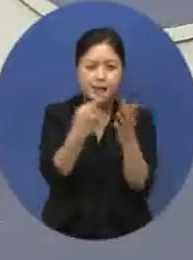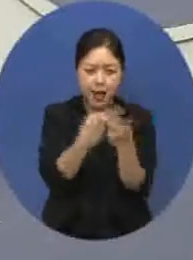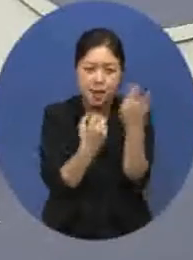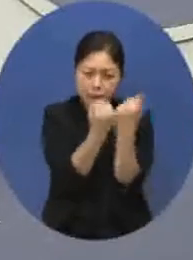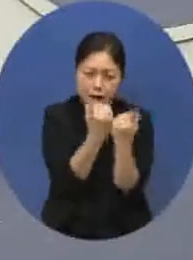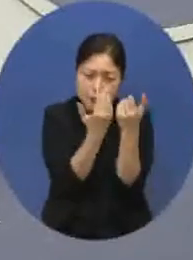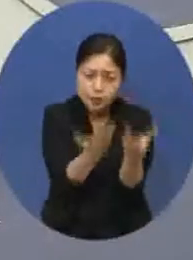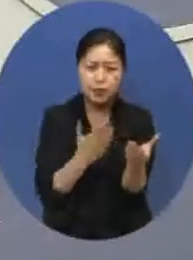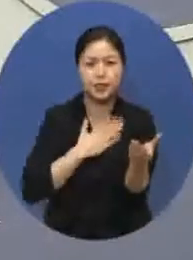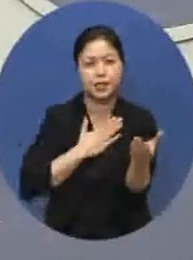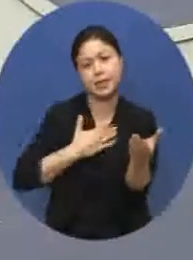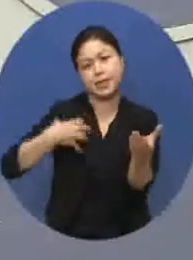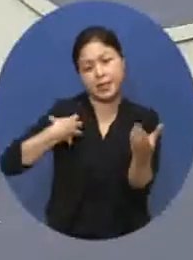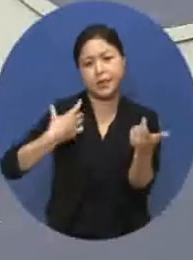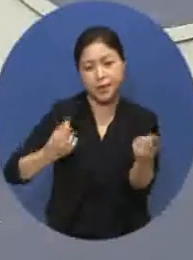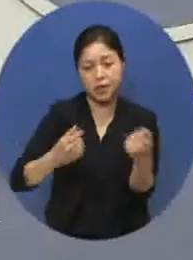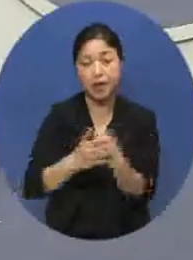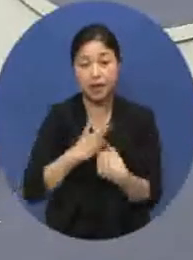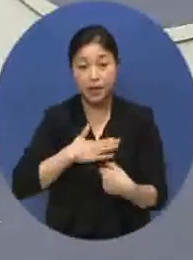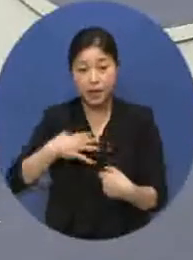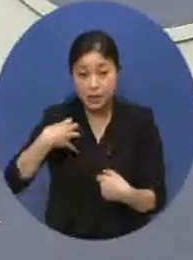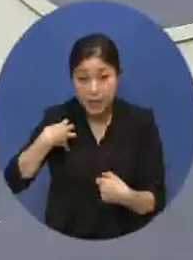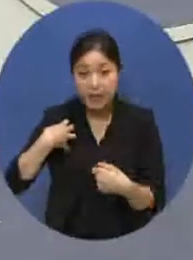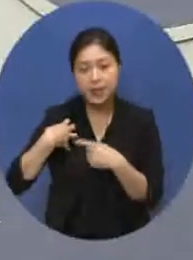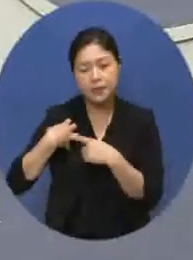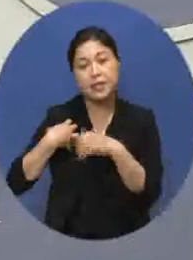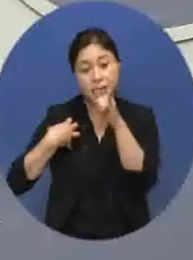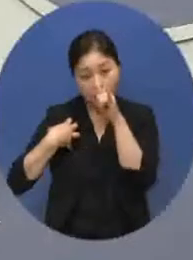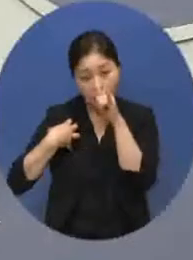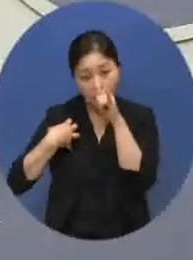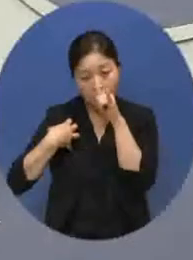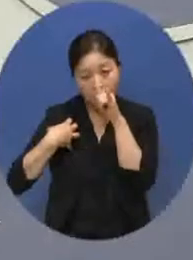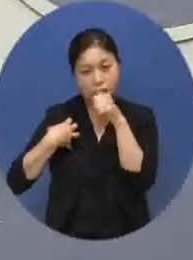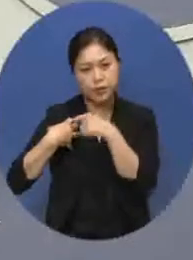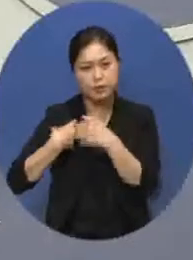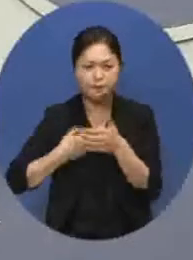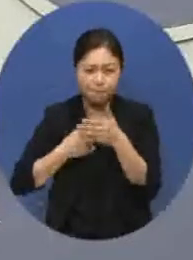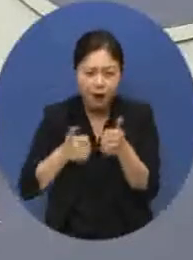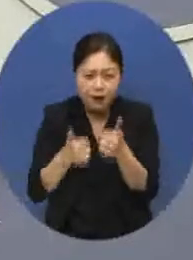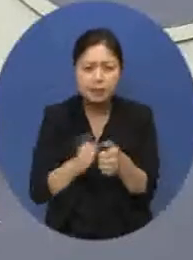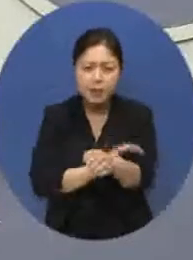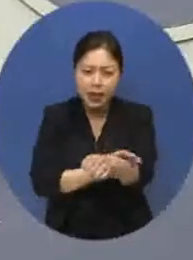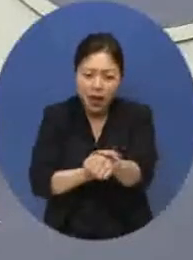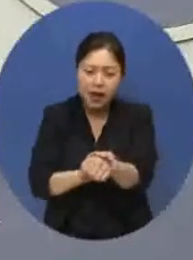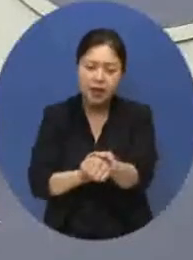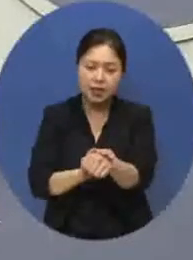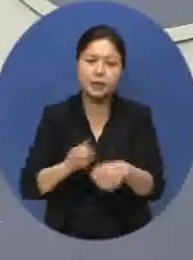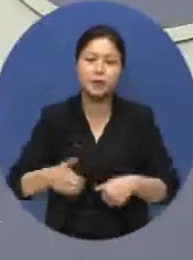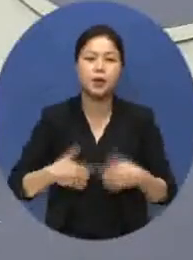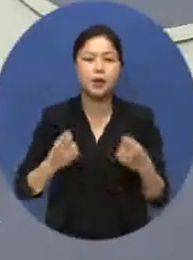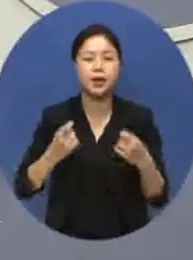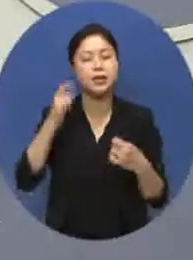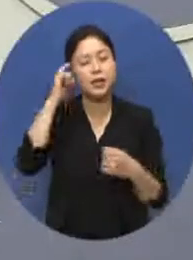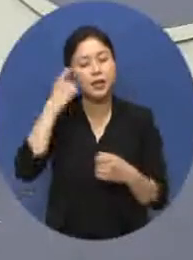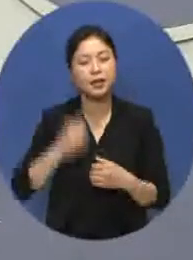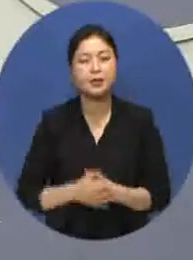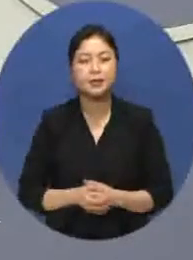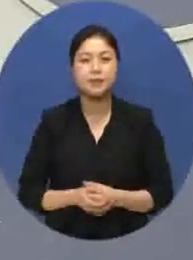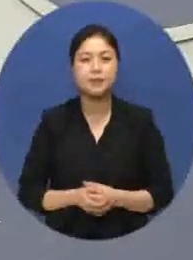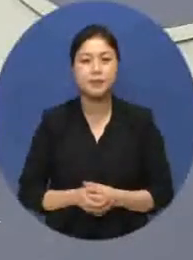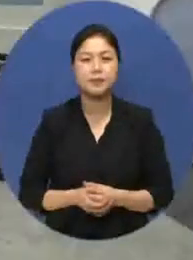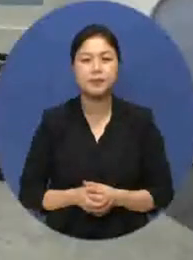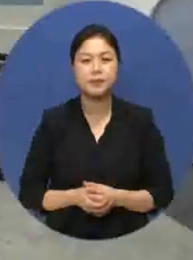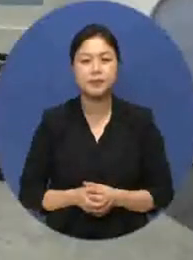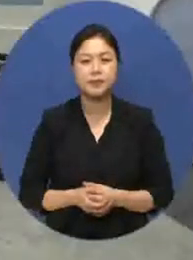더 맡은 책임이 있을 때는 그 책임에 충실하게 하는 게 필요하다 이런 생각을 합니다. 예.